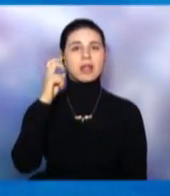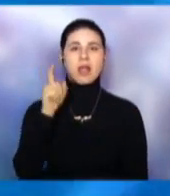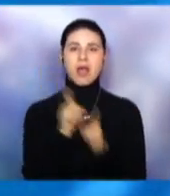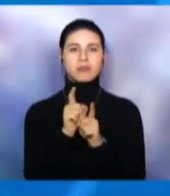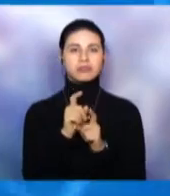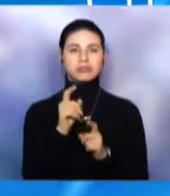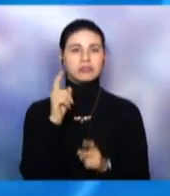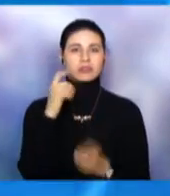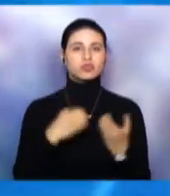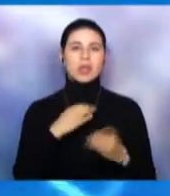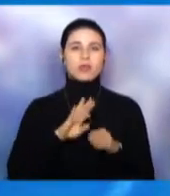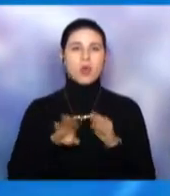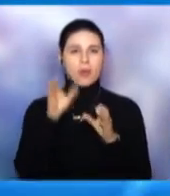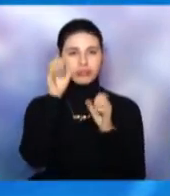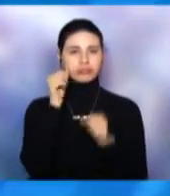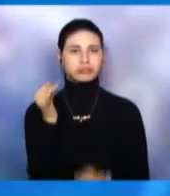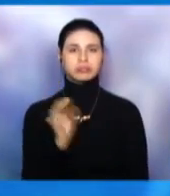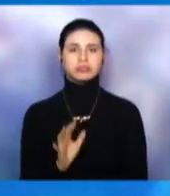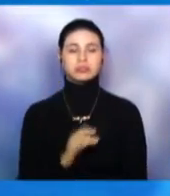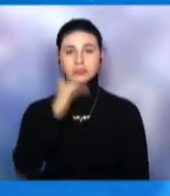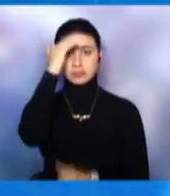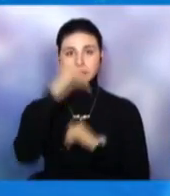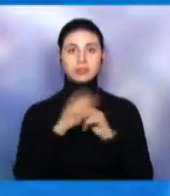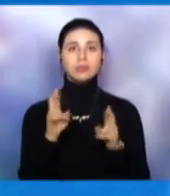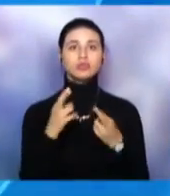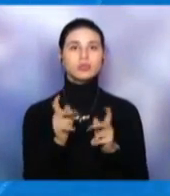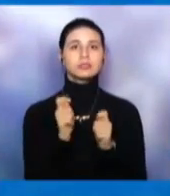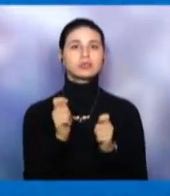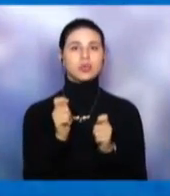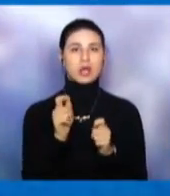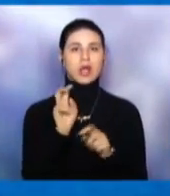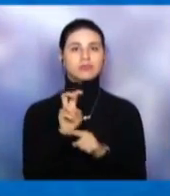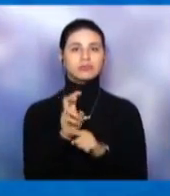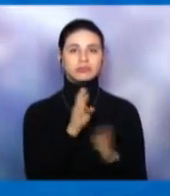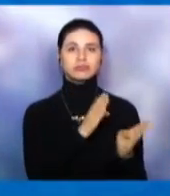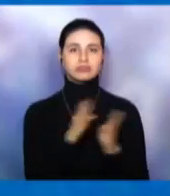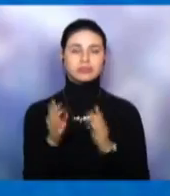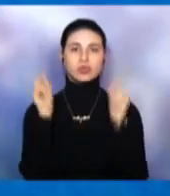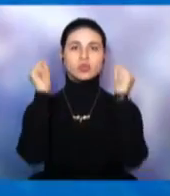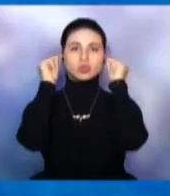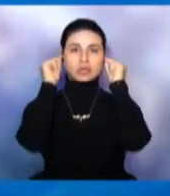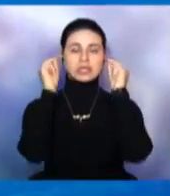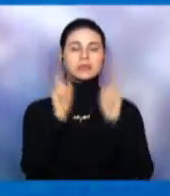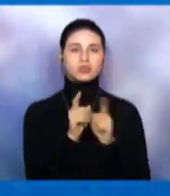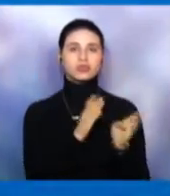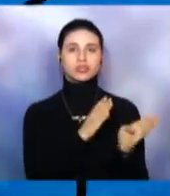იგნორირება, ღამის კლუბის ხშირი სტუმრობა, უსასმენების სისტემატური ხმარება,